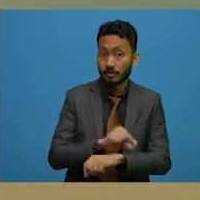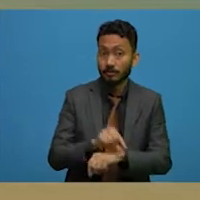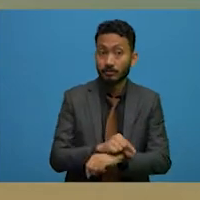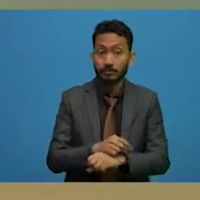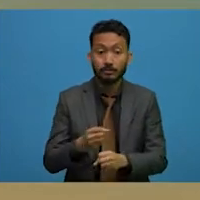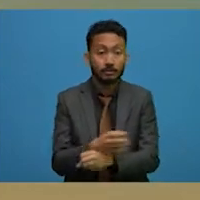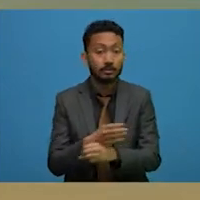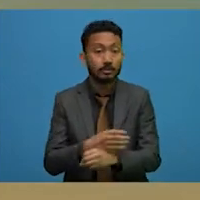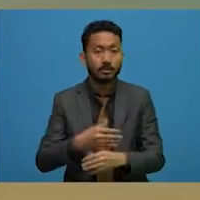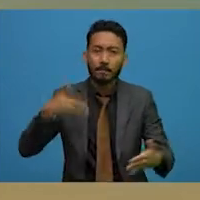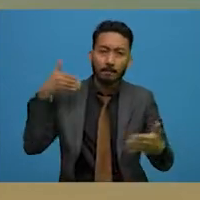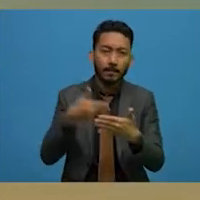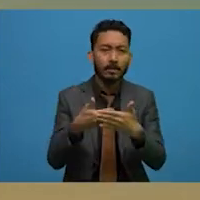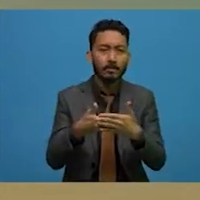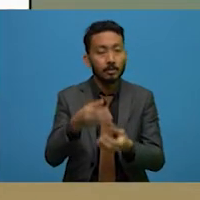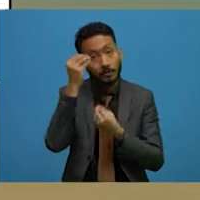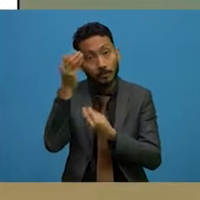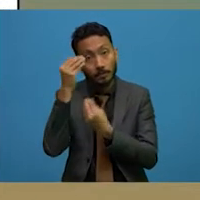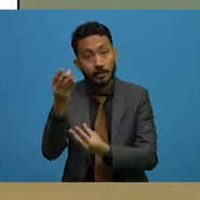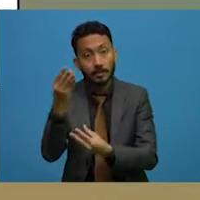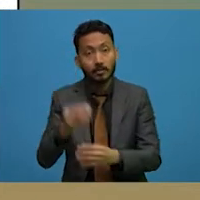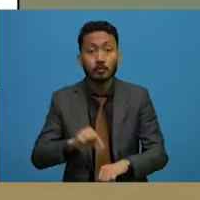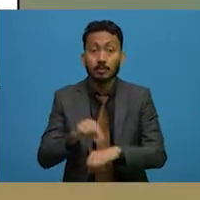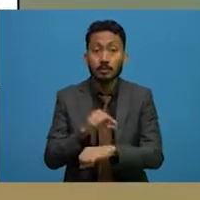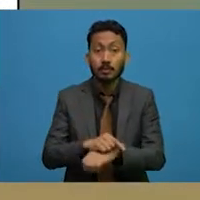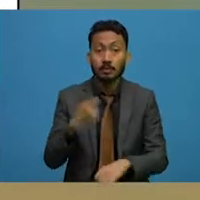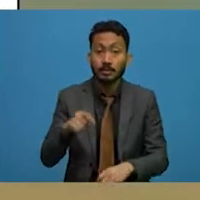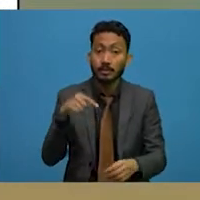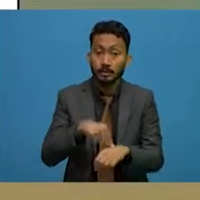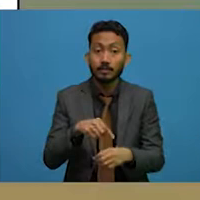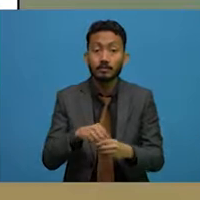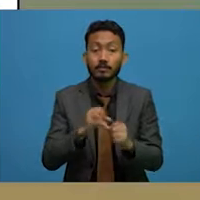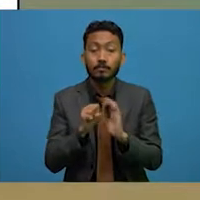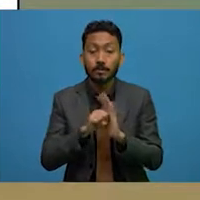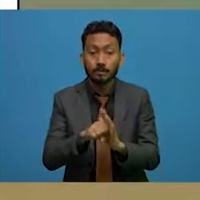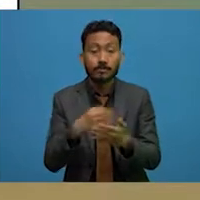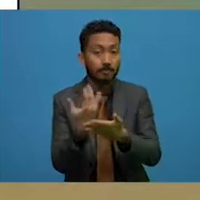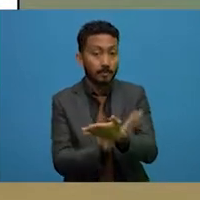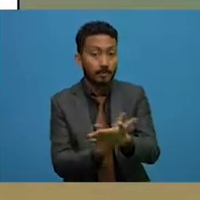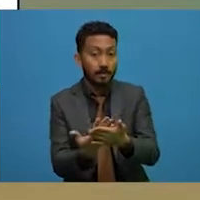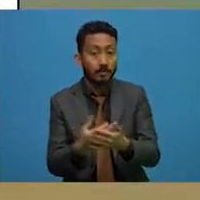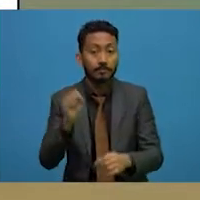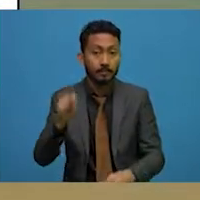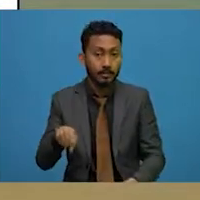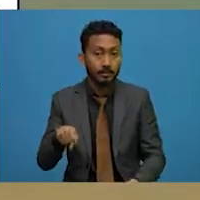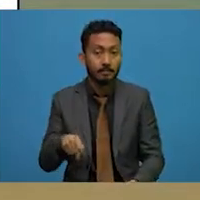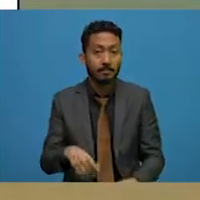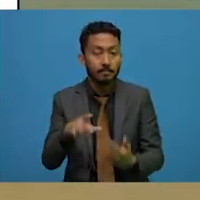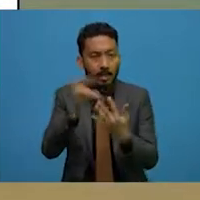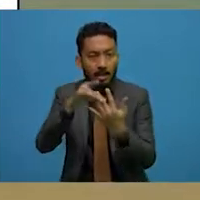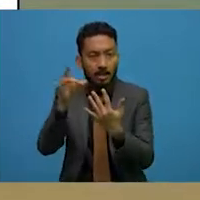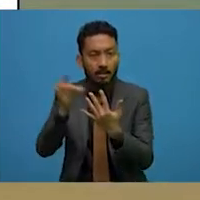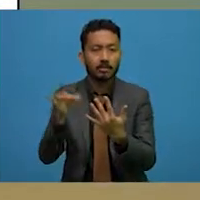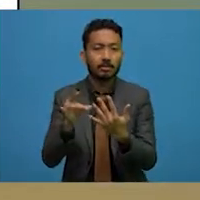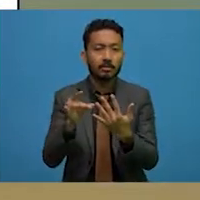dapat menyampaikan maklumat. Penggunaan teks dalam persembahan multimedia perlu disaring atau